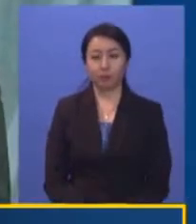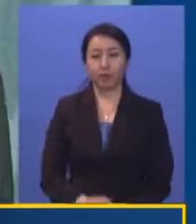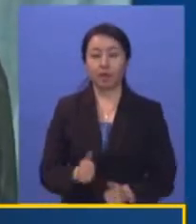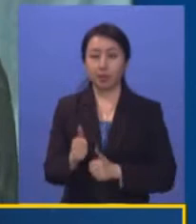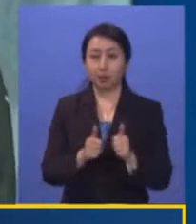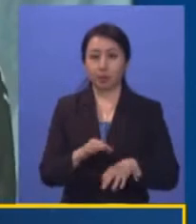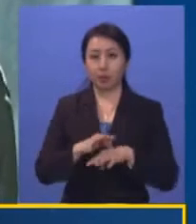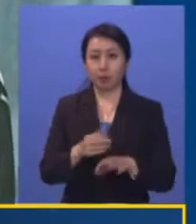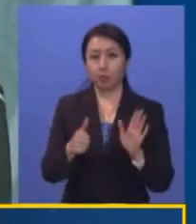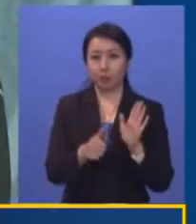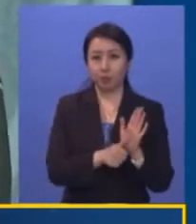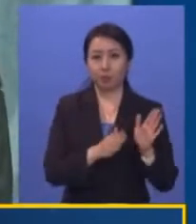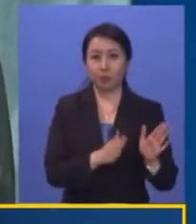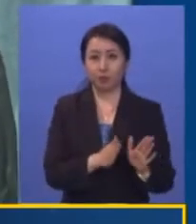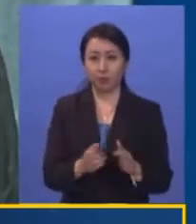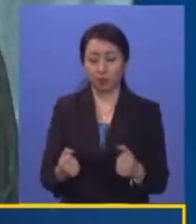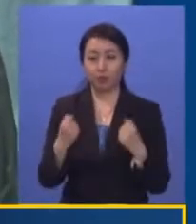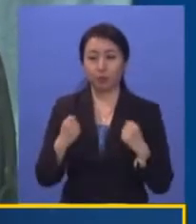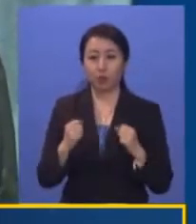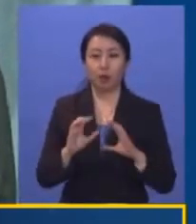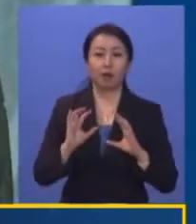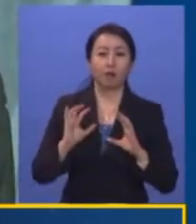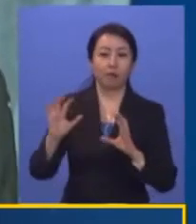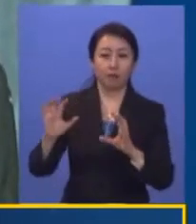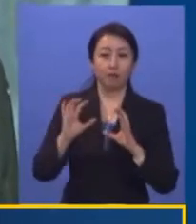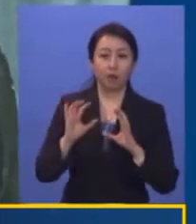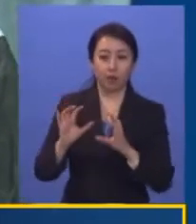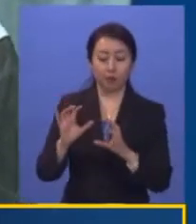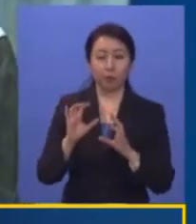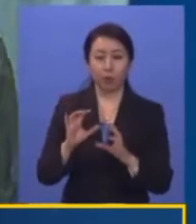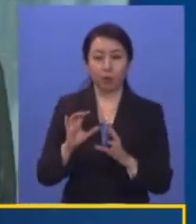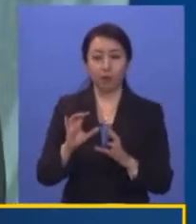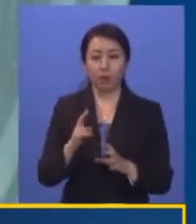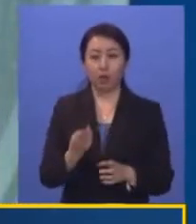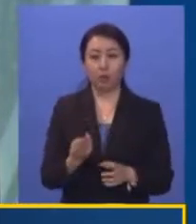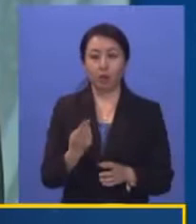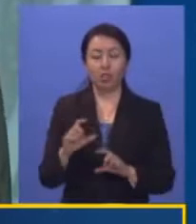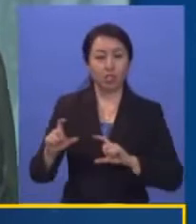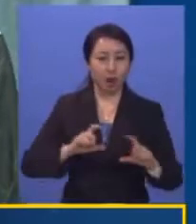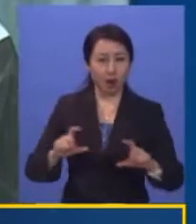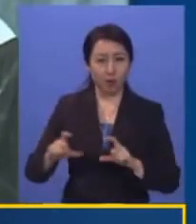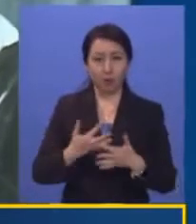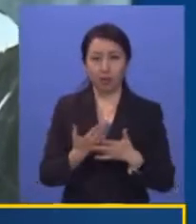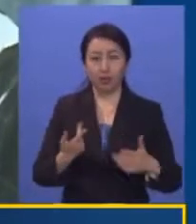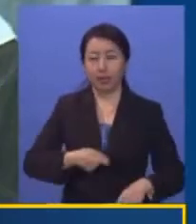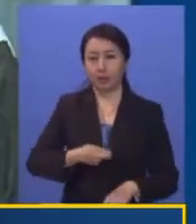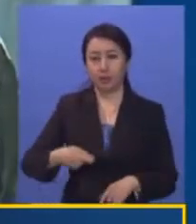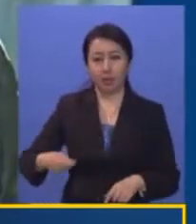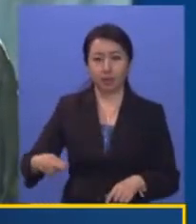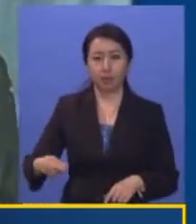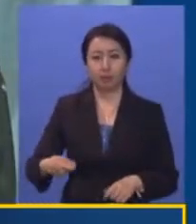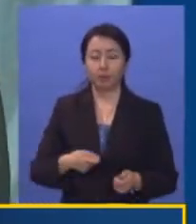по 6 видам спорта, такие как волейбол, футзал, тоус-кумалак, шахматы, настольный теннис